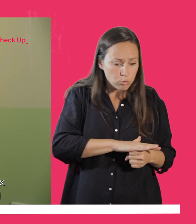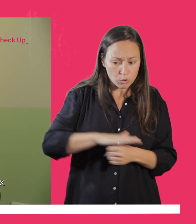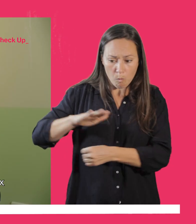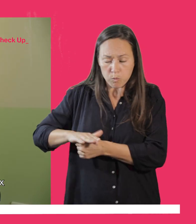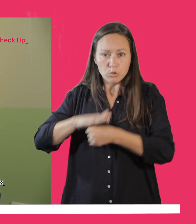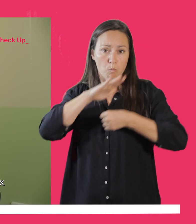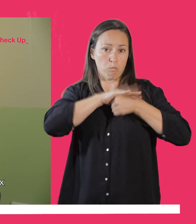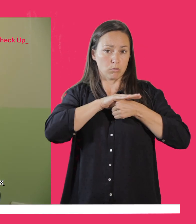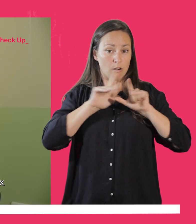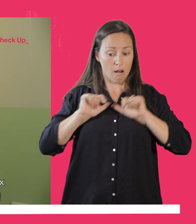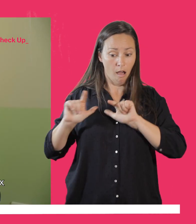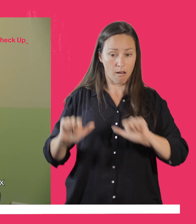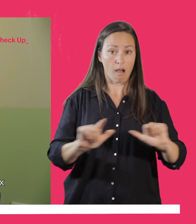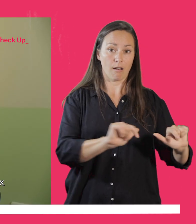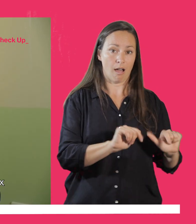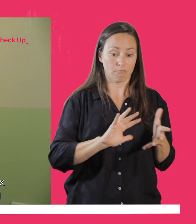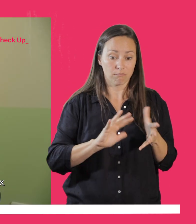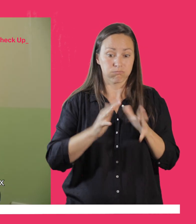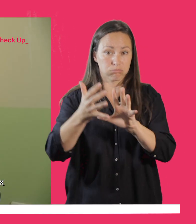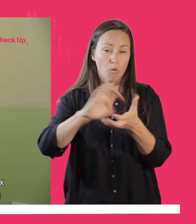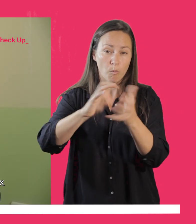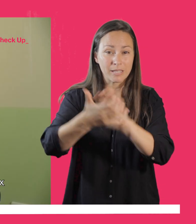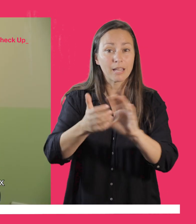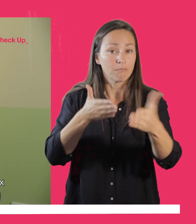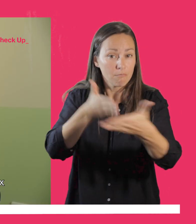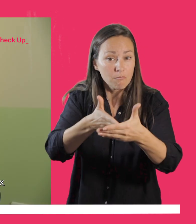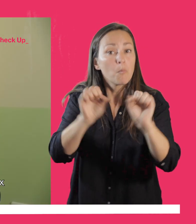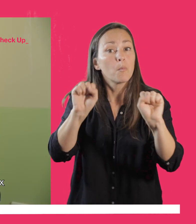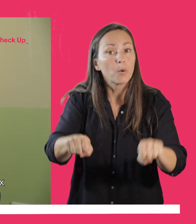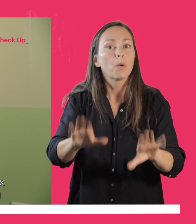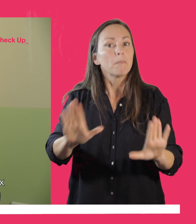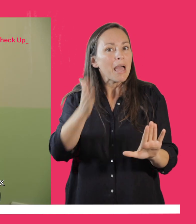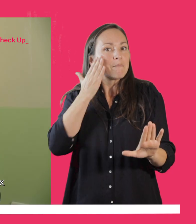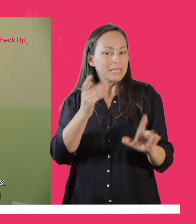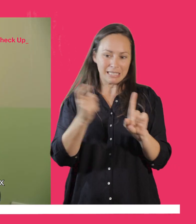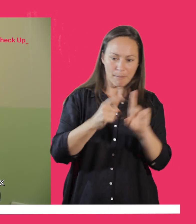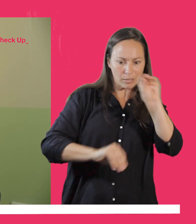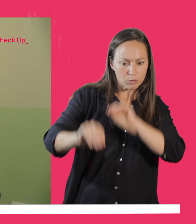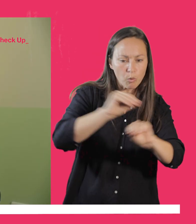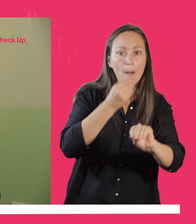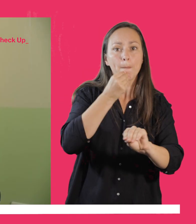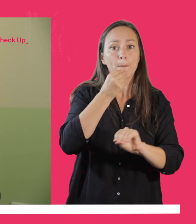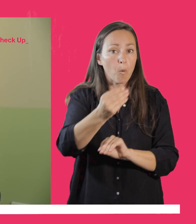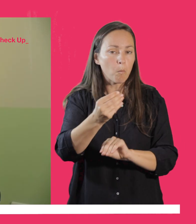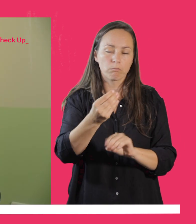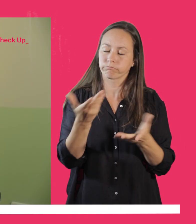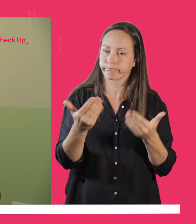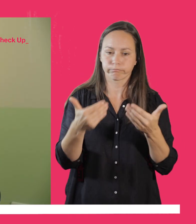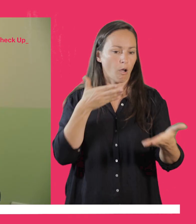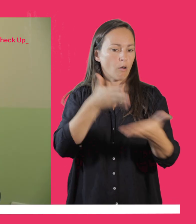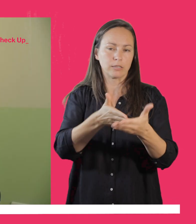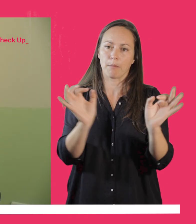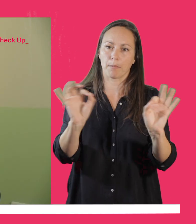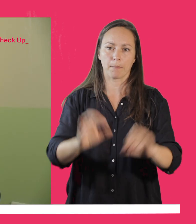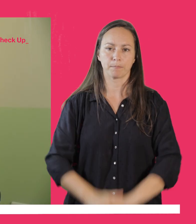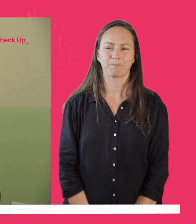effectivement, s'il y a des bouchons dans ces vaisseaux, ça peut entraîner des complications et des handicaps. Mais si on s'occupe bien de son